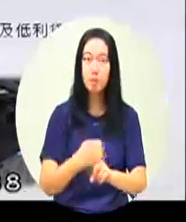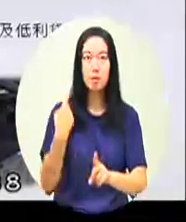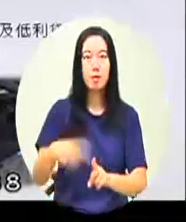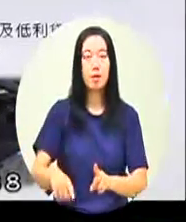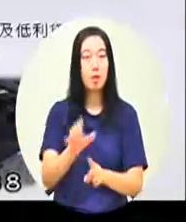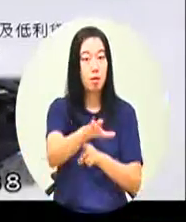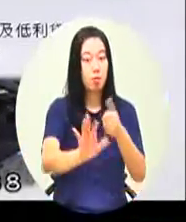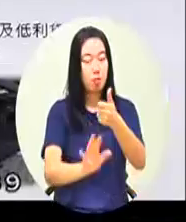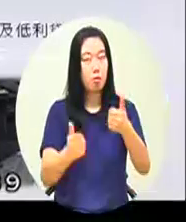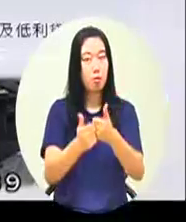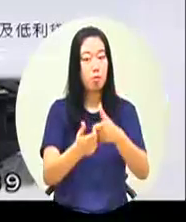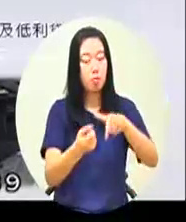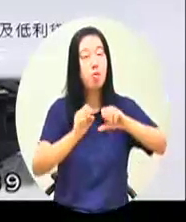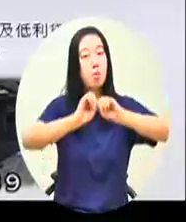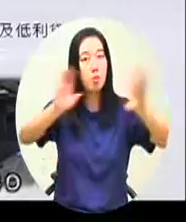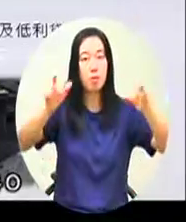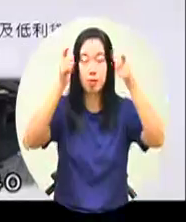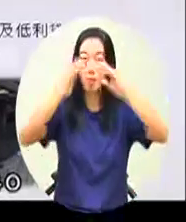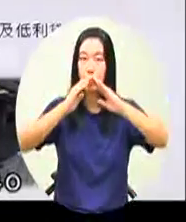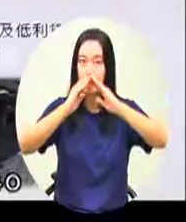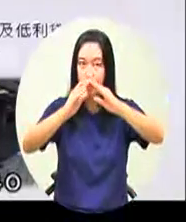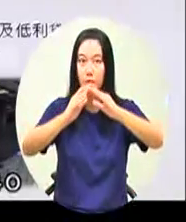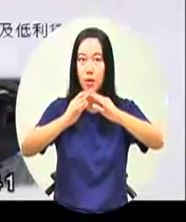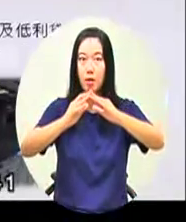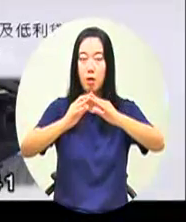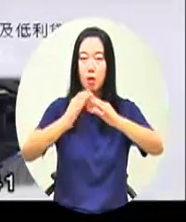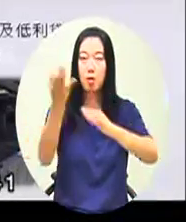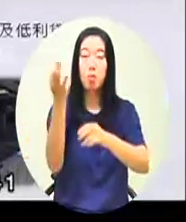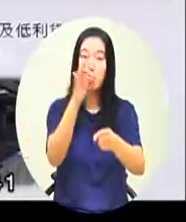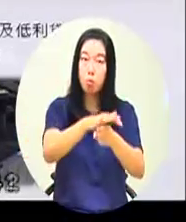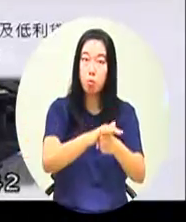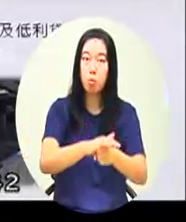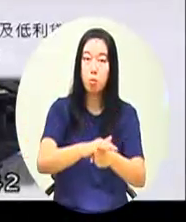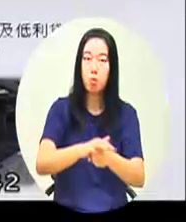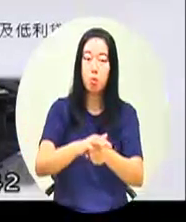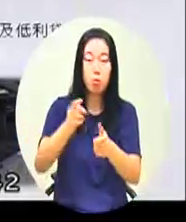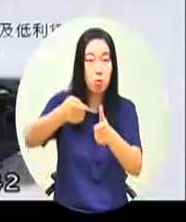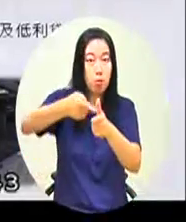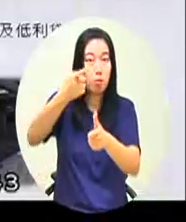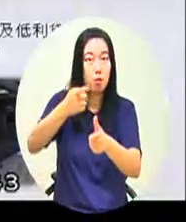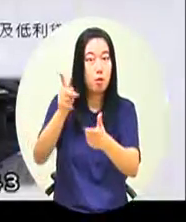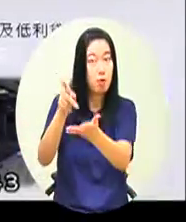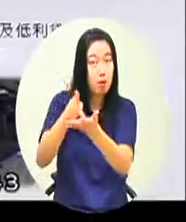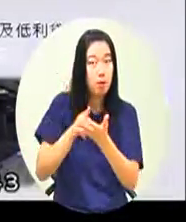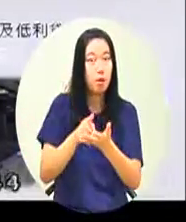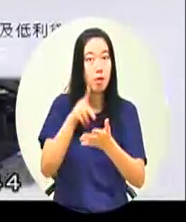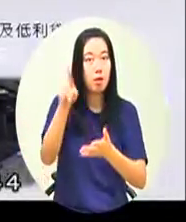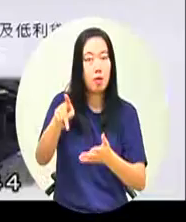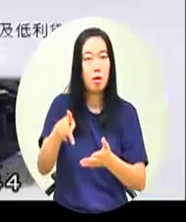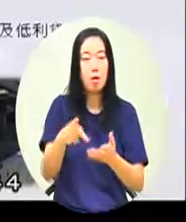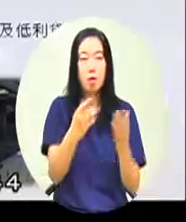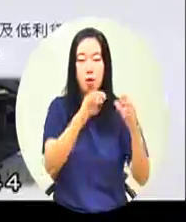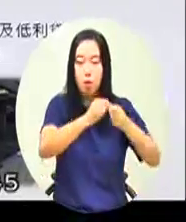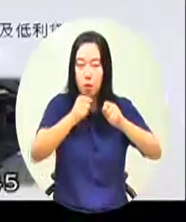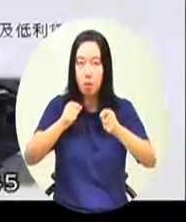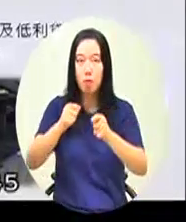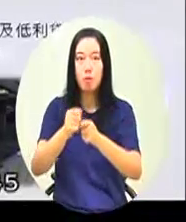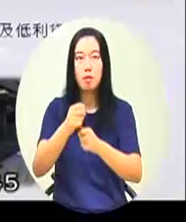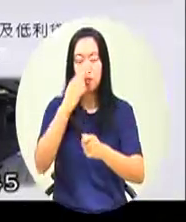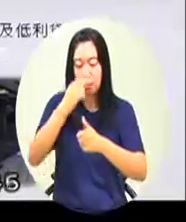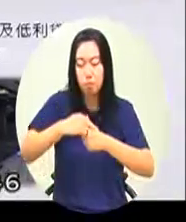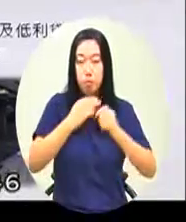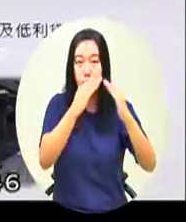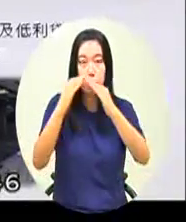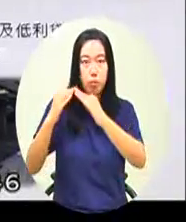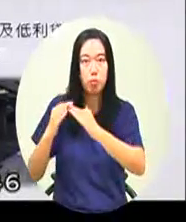告高雄市为天然灾害现金救助及第一贷款地区之后，受理的受灾户到目前共计有